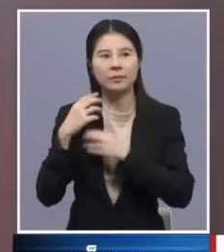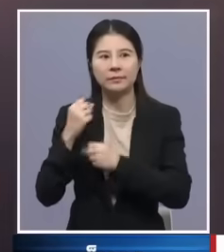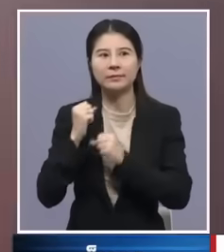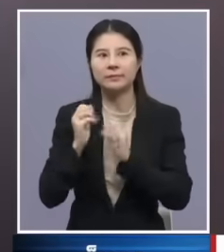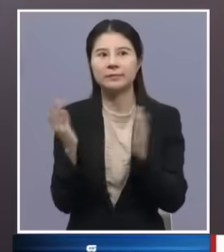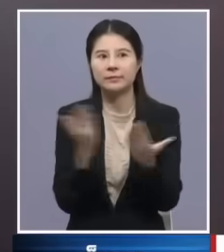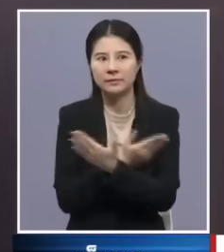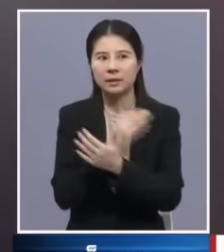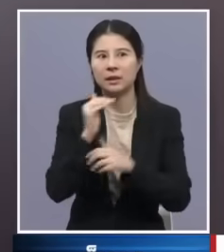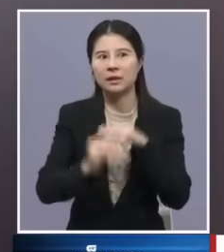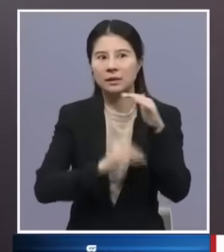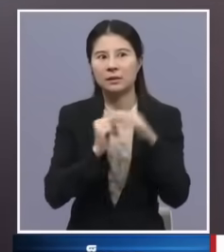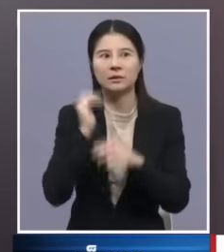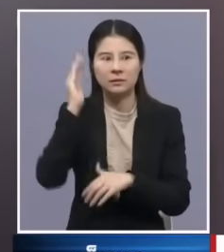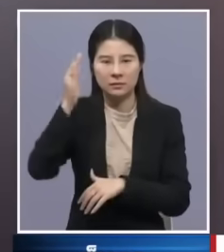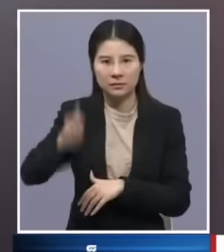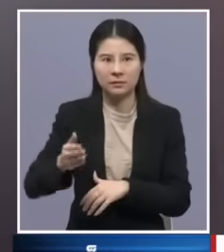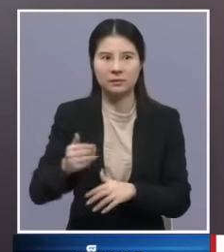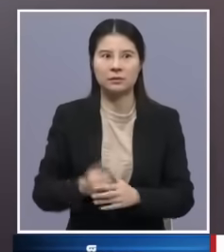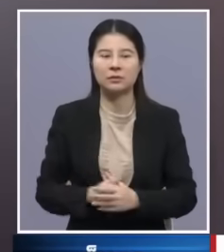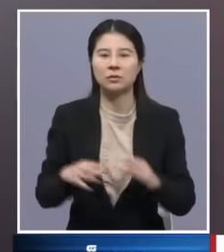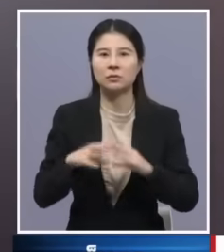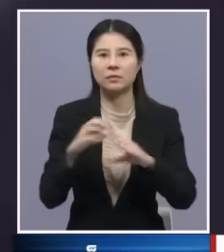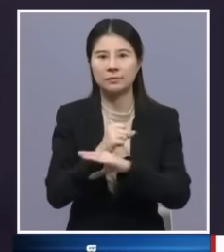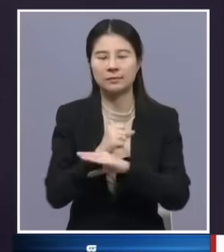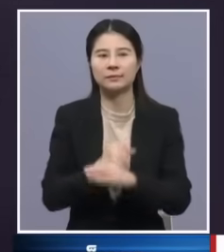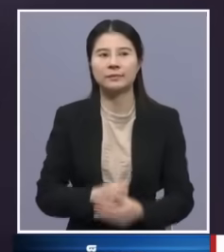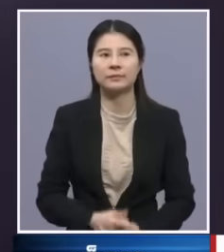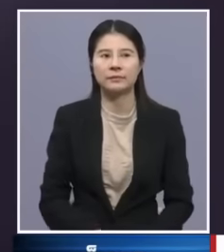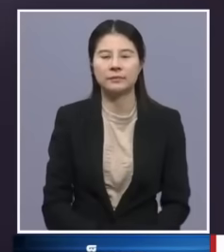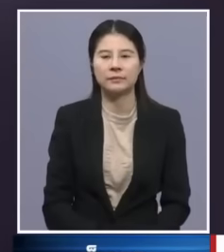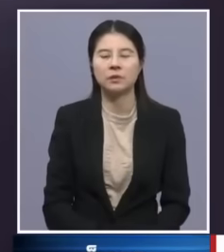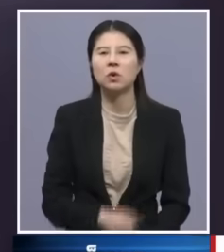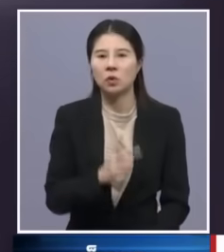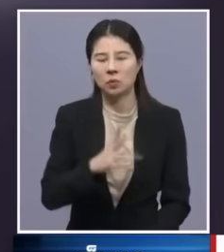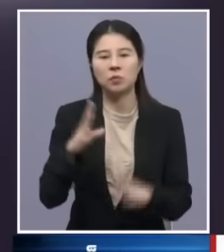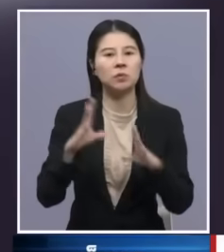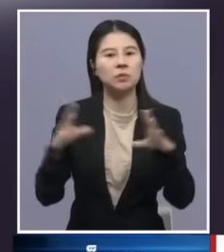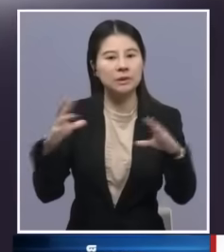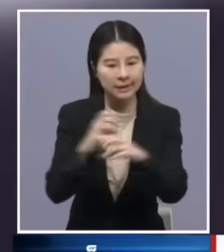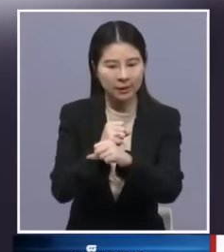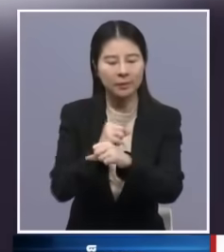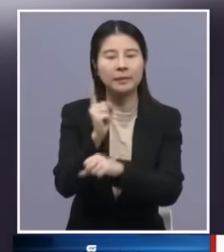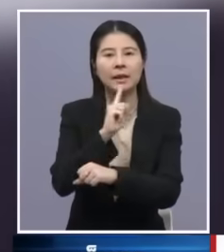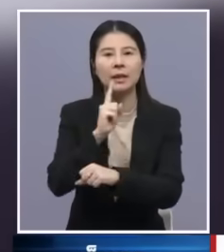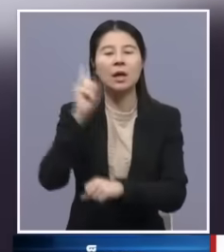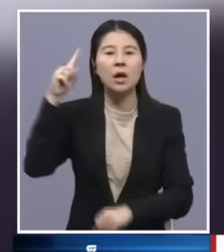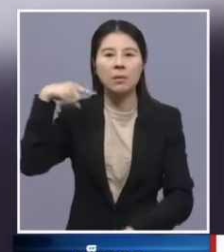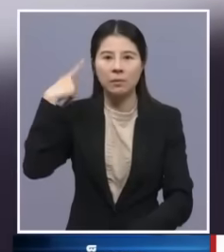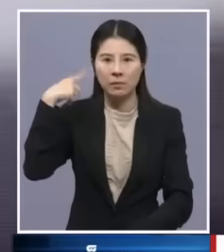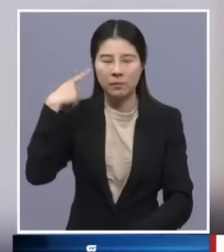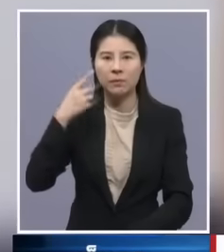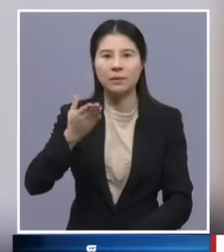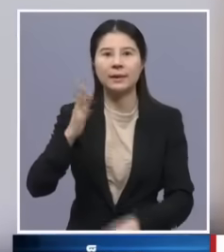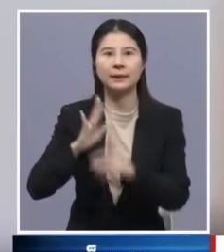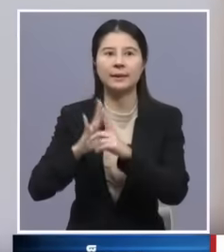นแปลงและเติบโตต่อไปในการเมืองไทยค่ะ จับใจความดูเนี่ยนะคะสโลแกนที่มาดามเดียต้องการสื่อสารเนี่ย